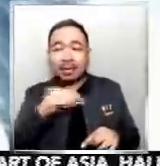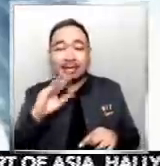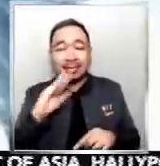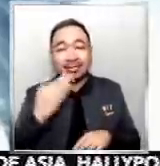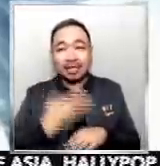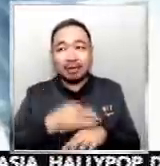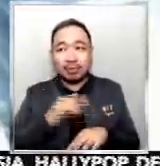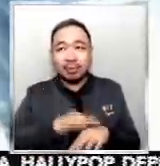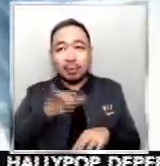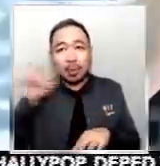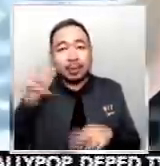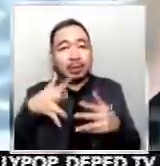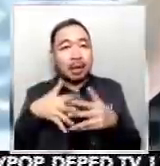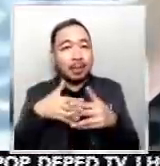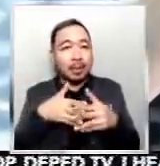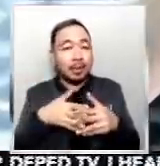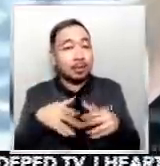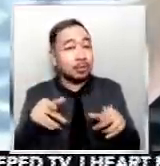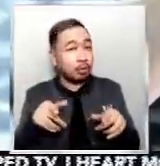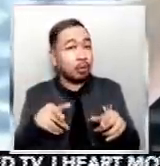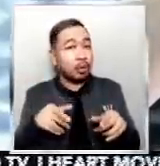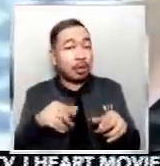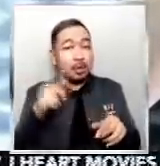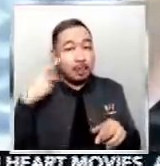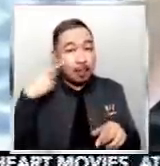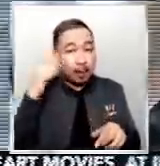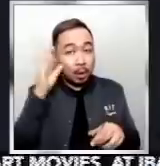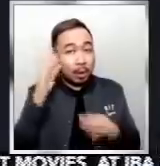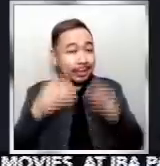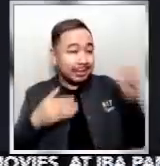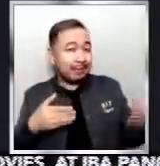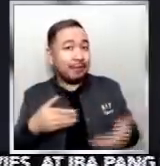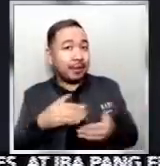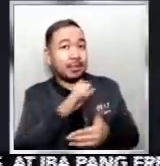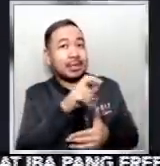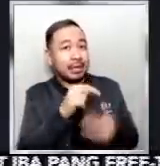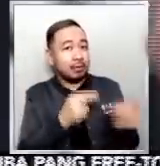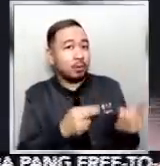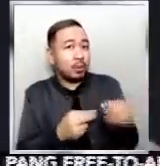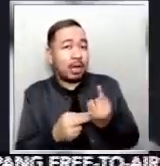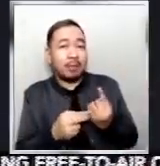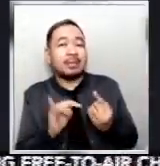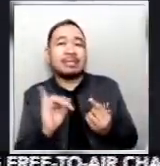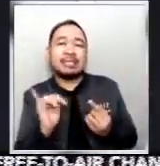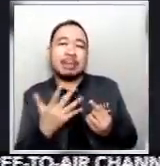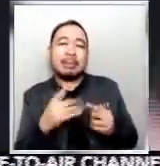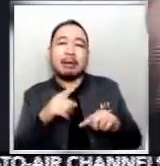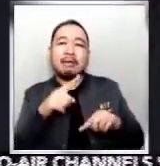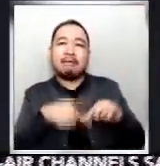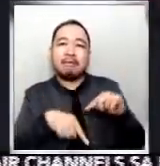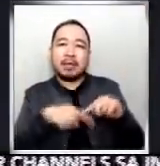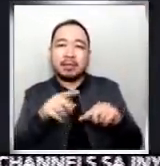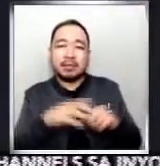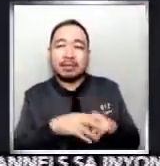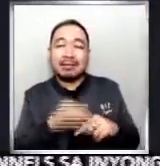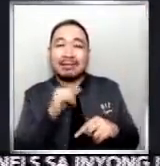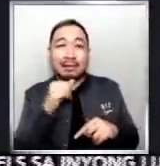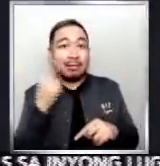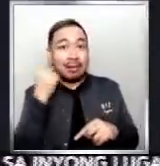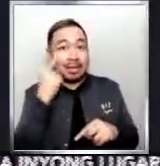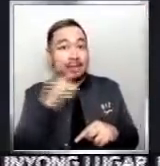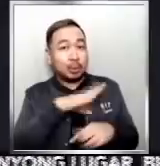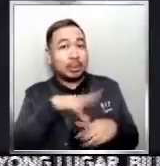Inimbitahan niya raw roon si Yen at pumunta raw bilang kaibigan. Hindi rin daw niya naisip na madadamay ng ganito si